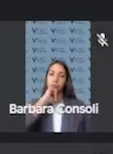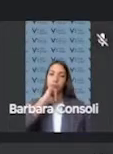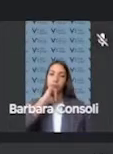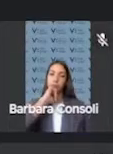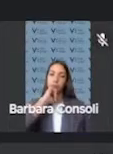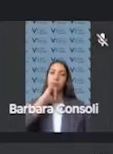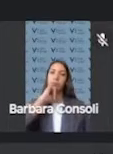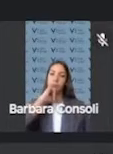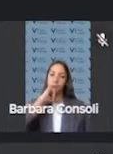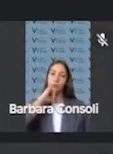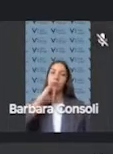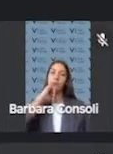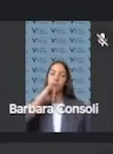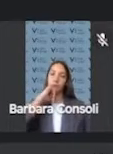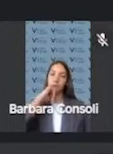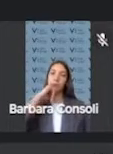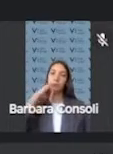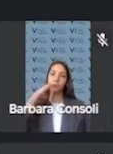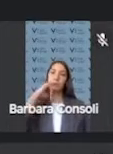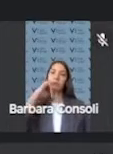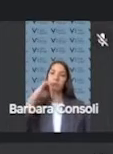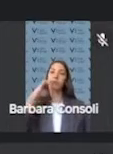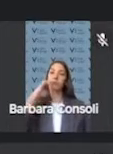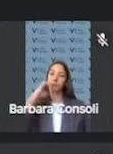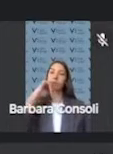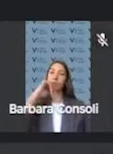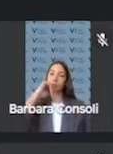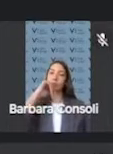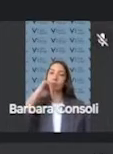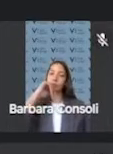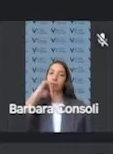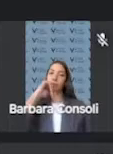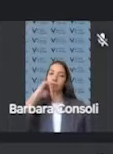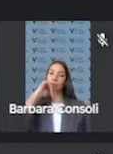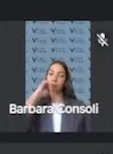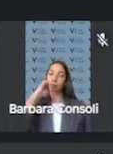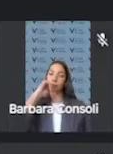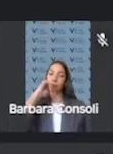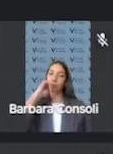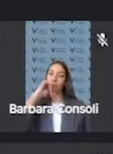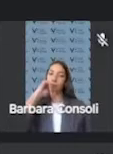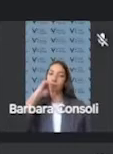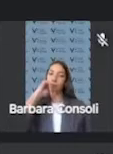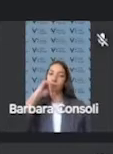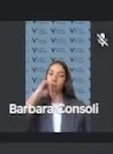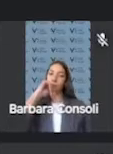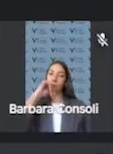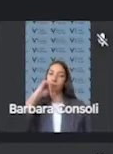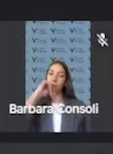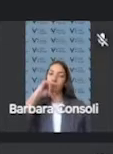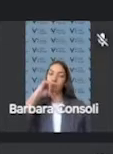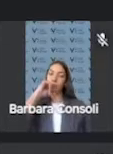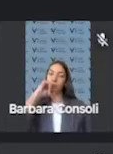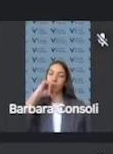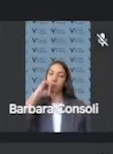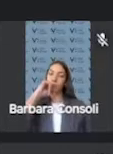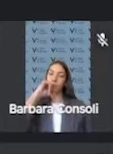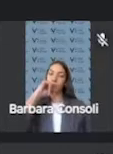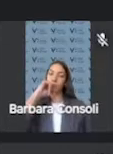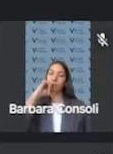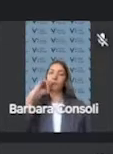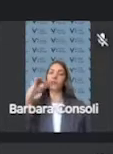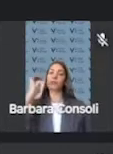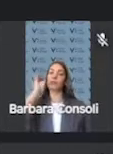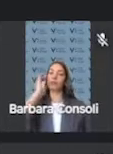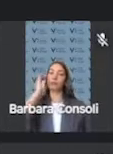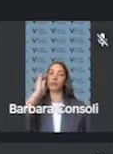fino a un certo punto, per poi estenderlo eventualmente. E avete visto anche come questi corsi triennali effettivamente vi danno la